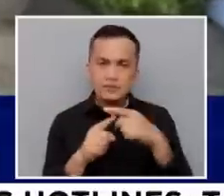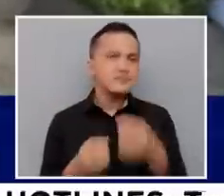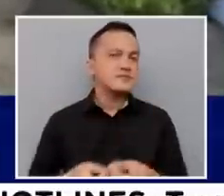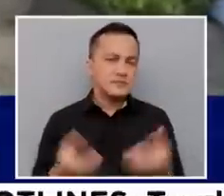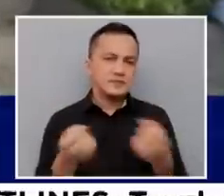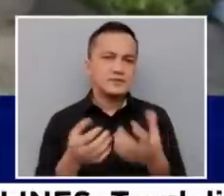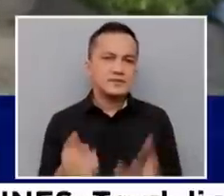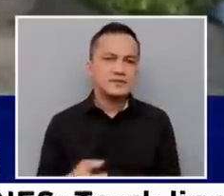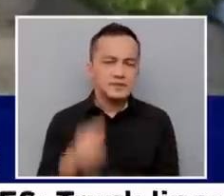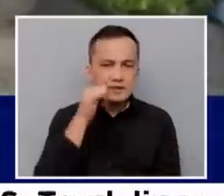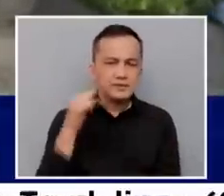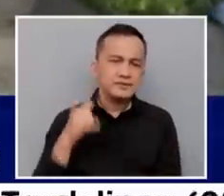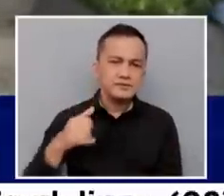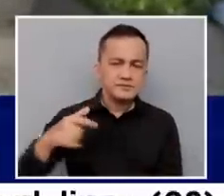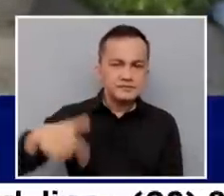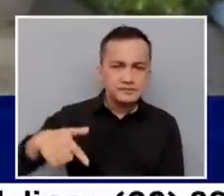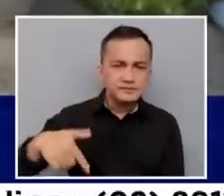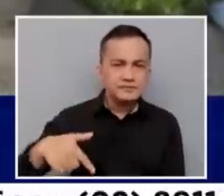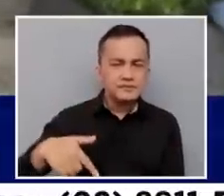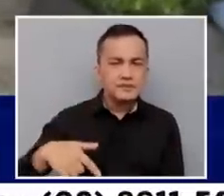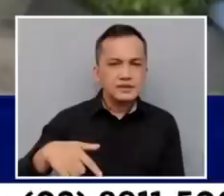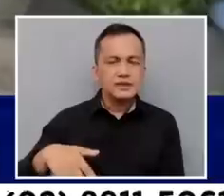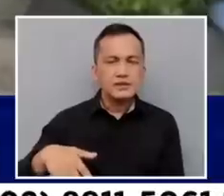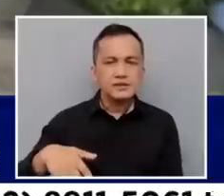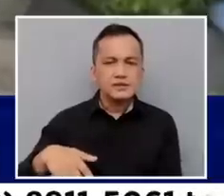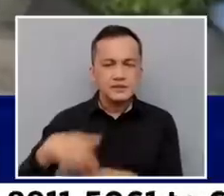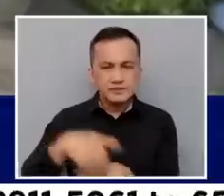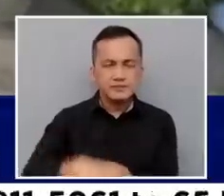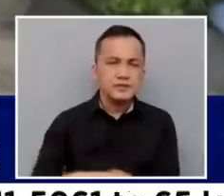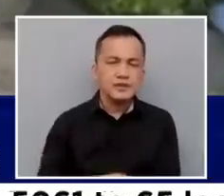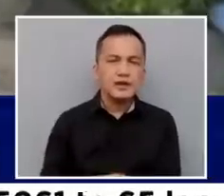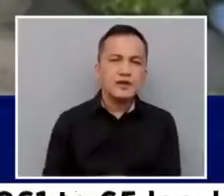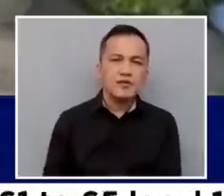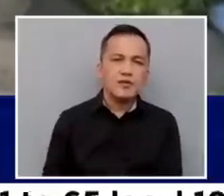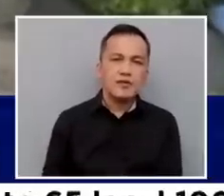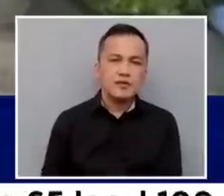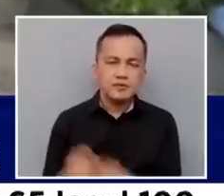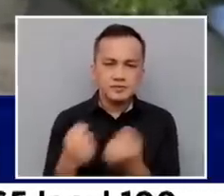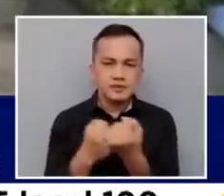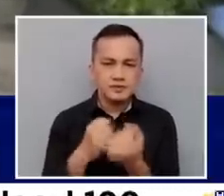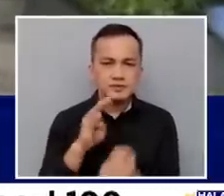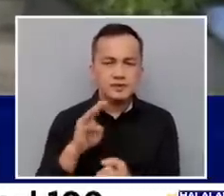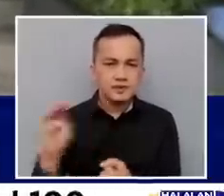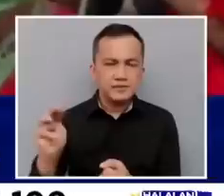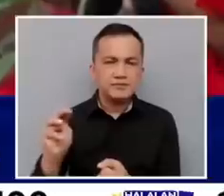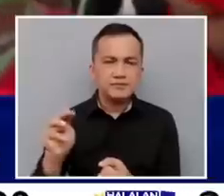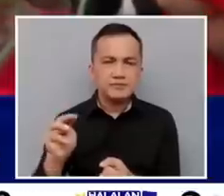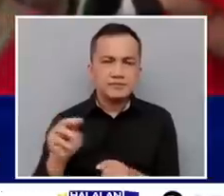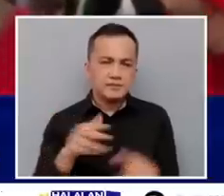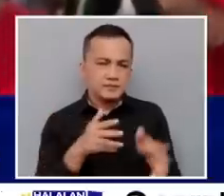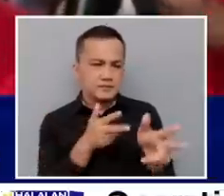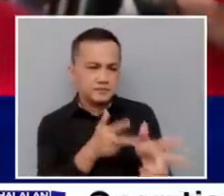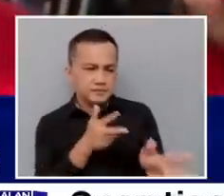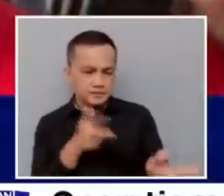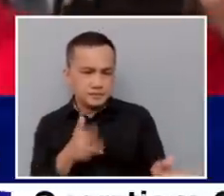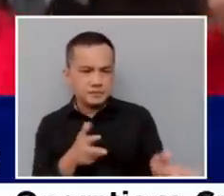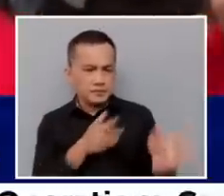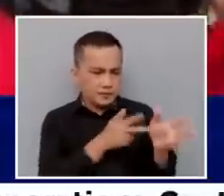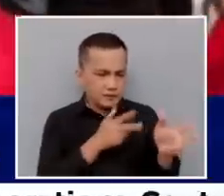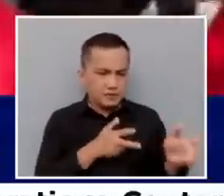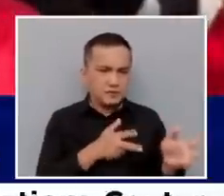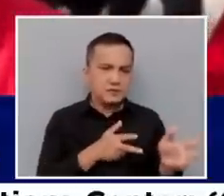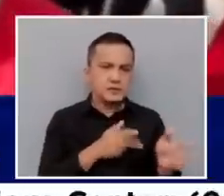late last night, ilang mga taga-suporta ni BBM at ng unit team ang nag-park na sa dalawang lanes ng EDSA kung